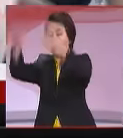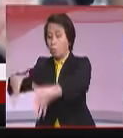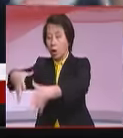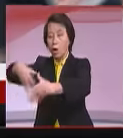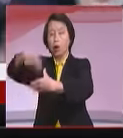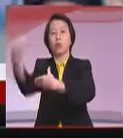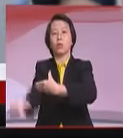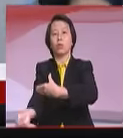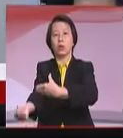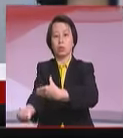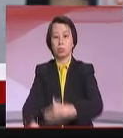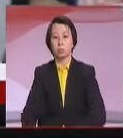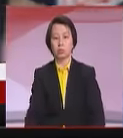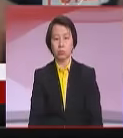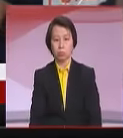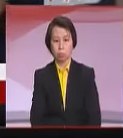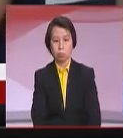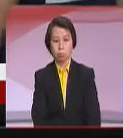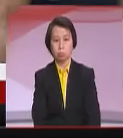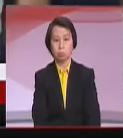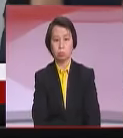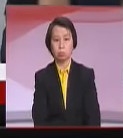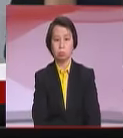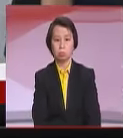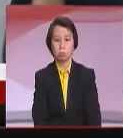keluar tingkap.